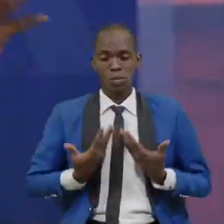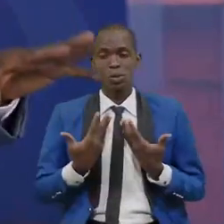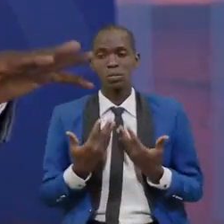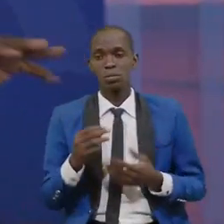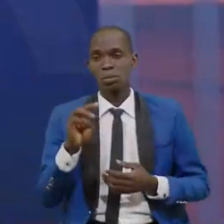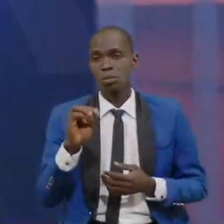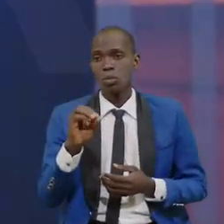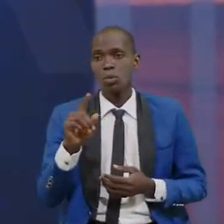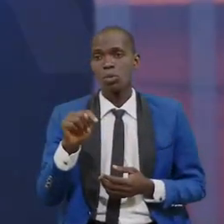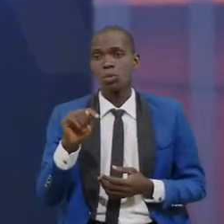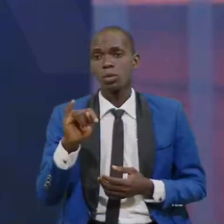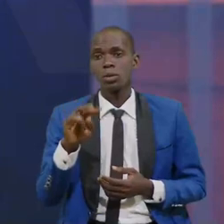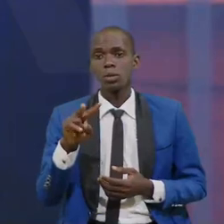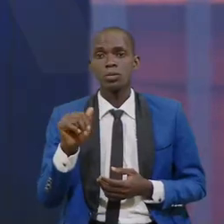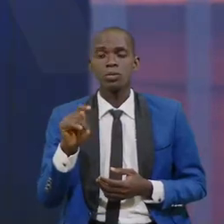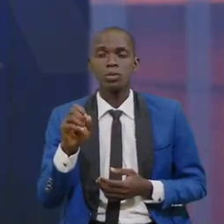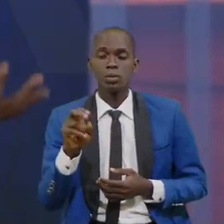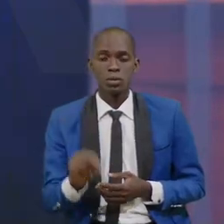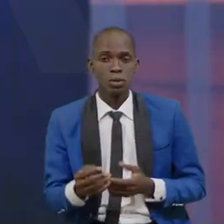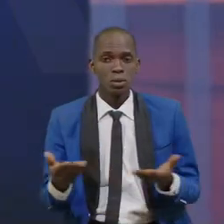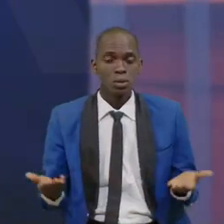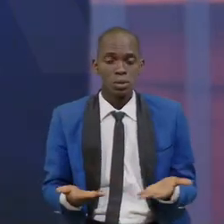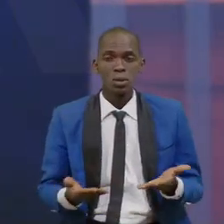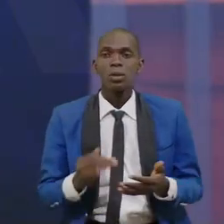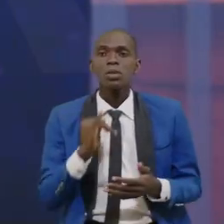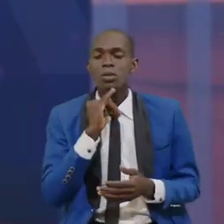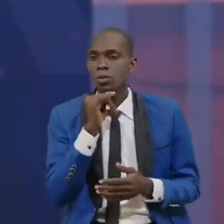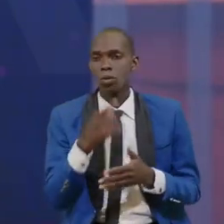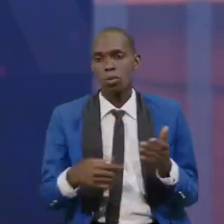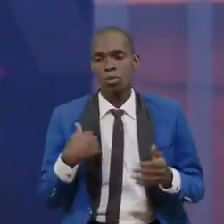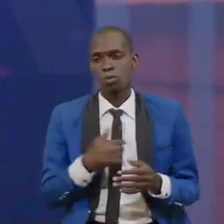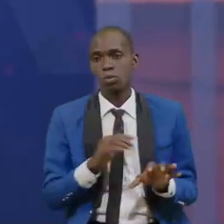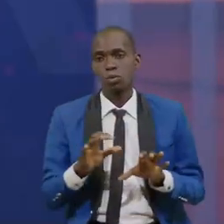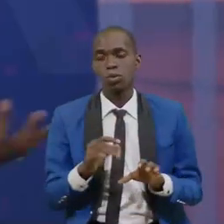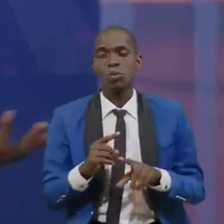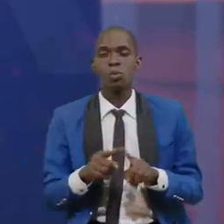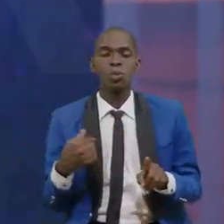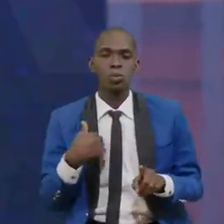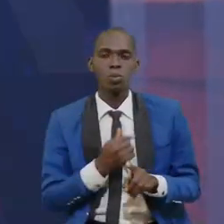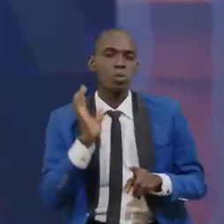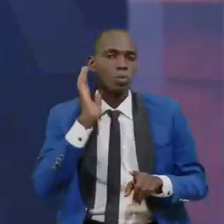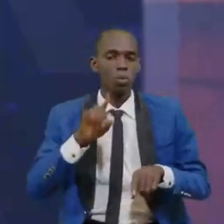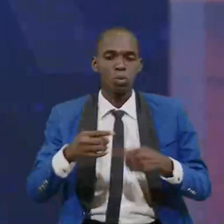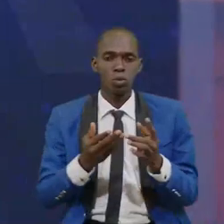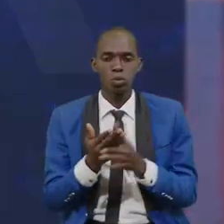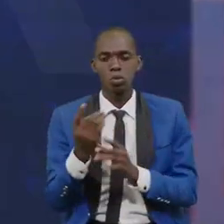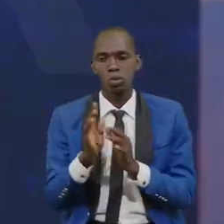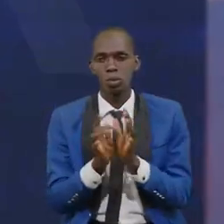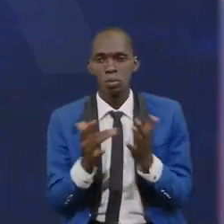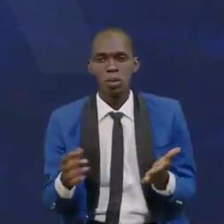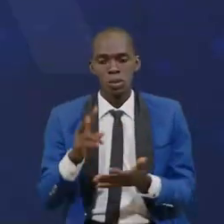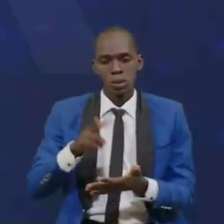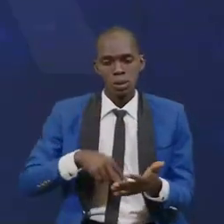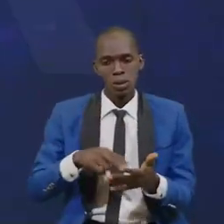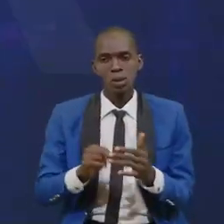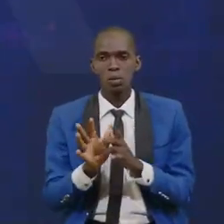pas ce que nous faisons. Nous devons recevoir la parole de Dieu. Je crois que vous avez votre Bible. Et nous allons lire la Bible ensemble.